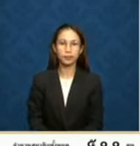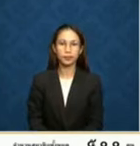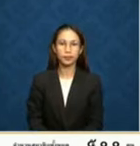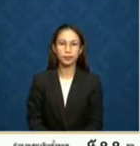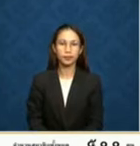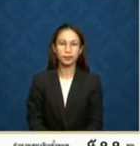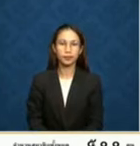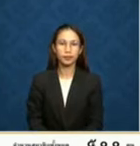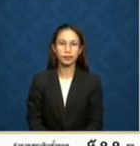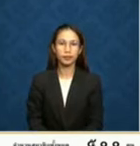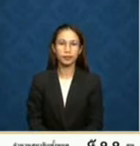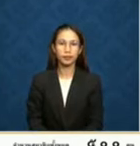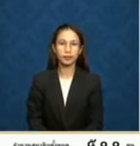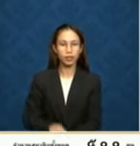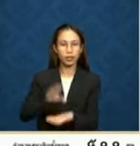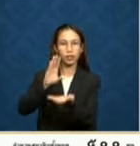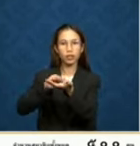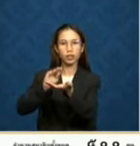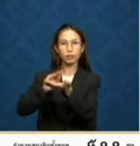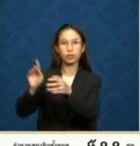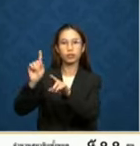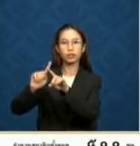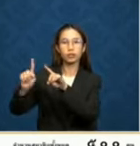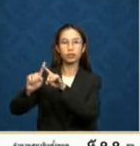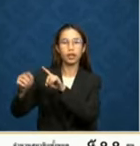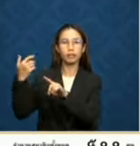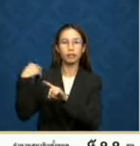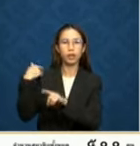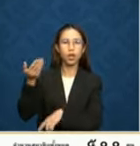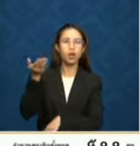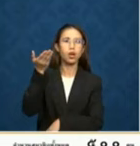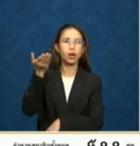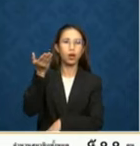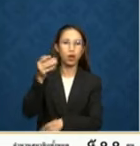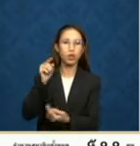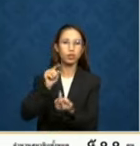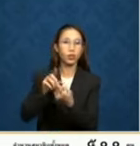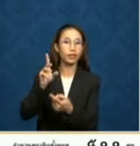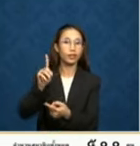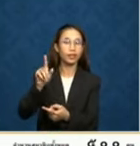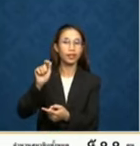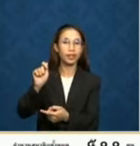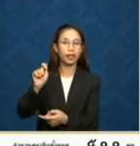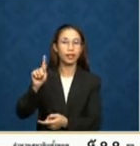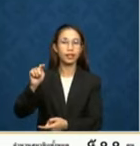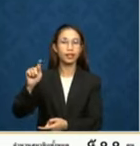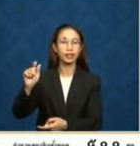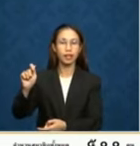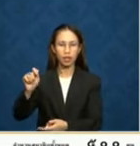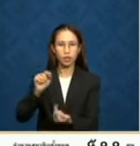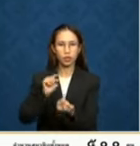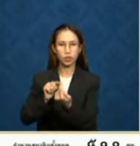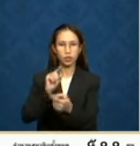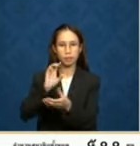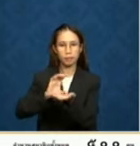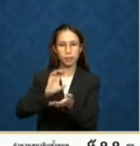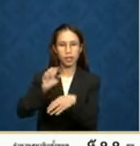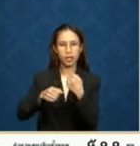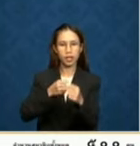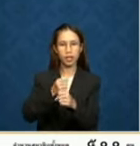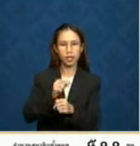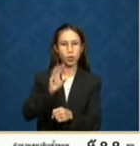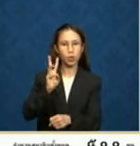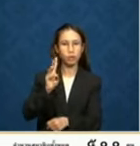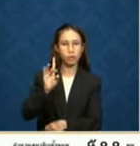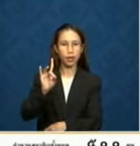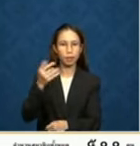าน่งานจะเก็บข้มูลอะไรกจะต่างคนต่างของมบ Data Centers มา ครั1.6.08 ปีนี้ครั มี 20หนวยง